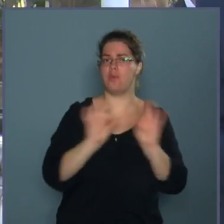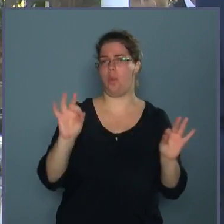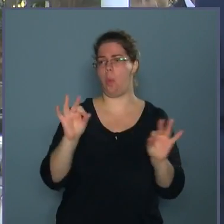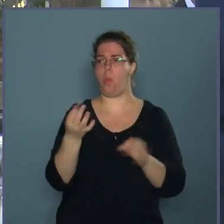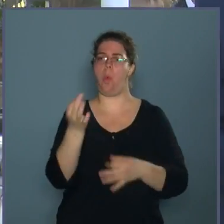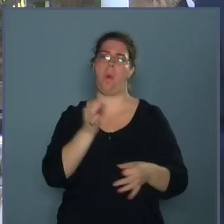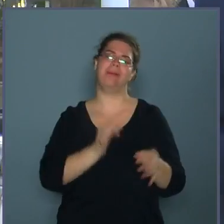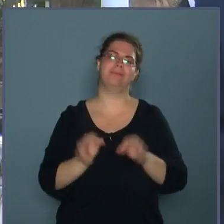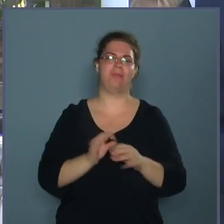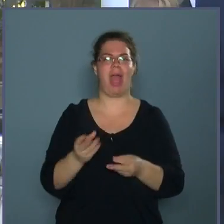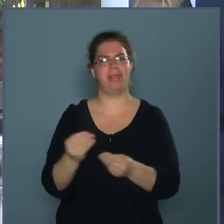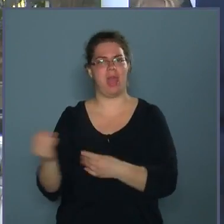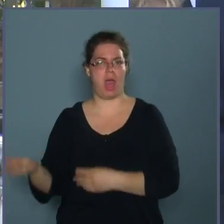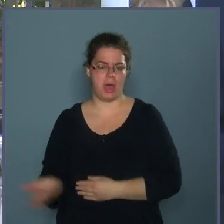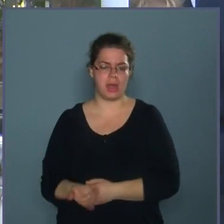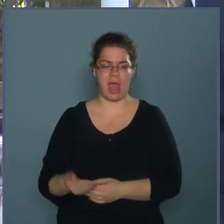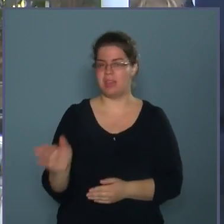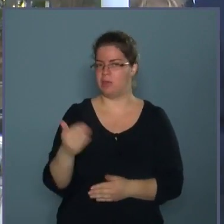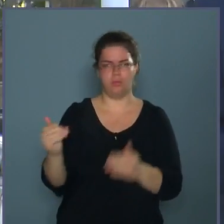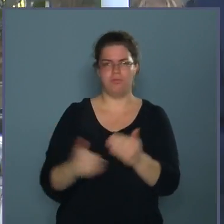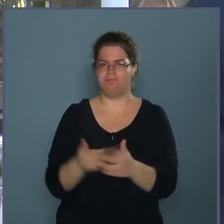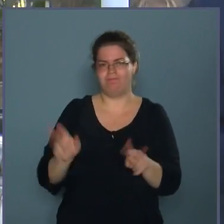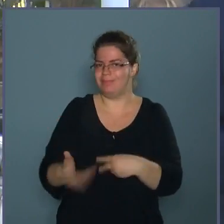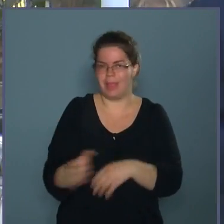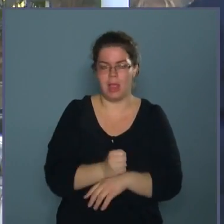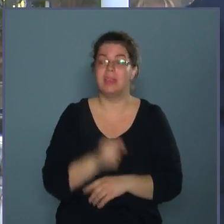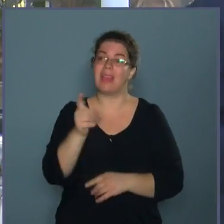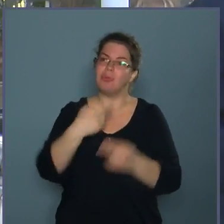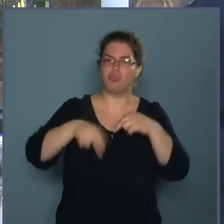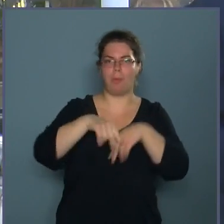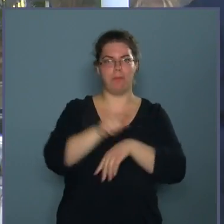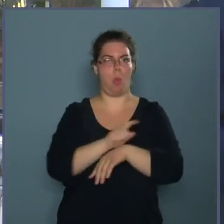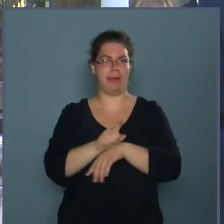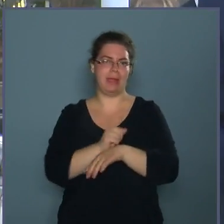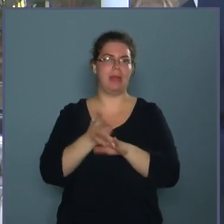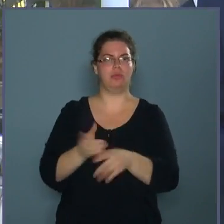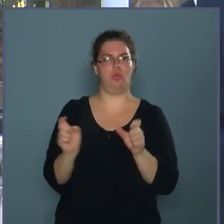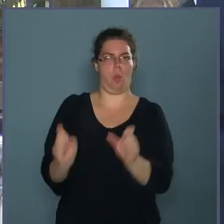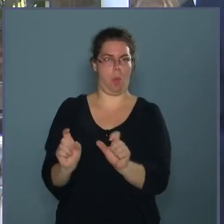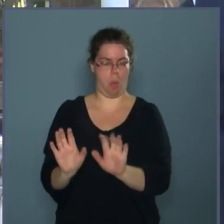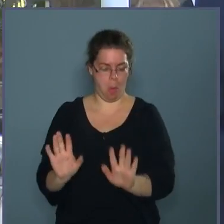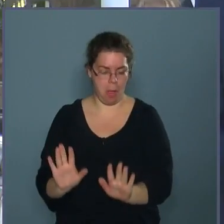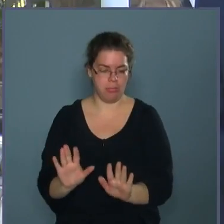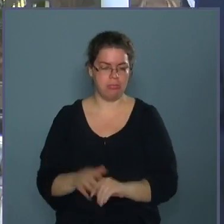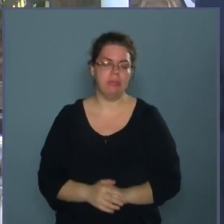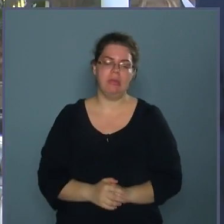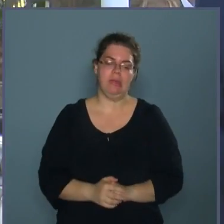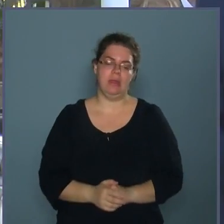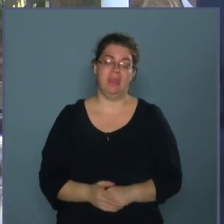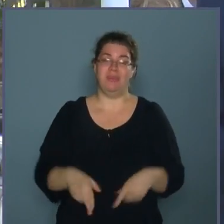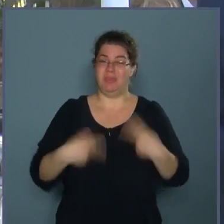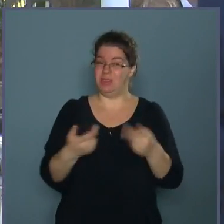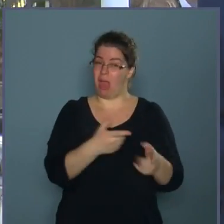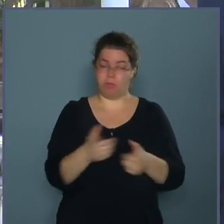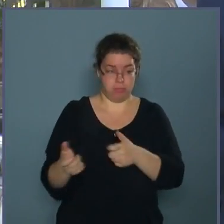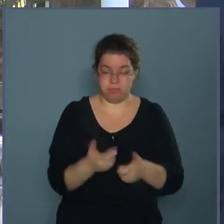felszerelt zászlóalját nem győzhették le, de több órára feltartóztatták azokat. Miután a sortüzek